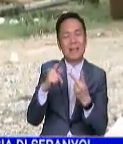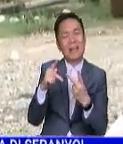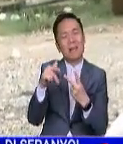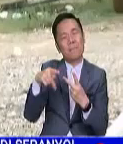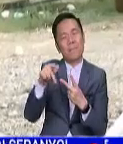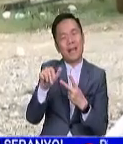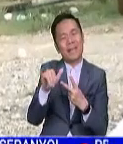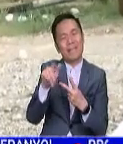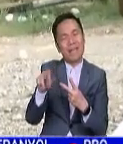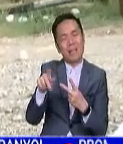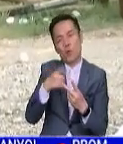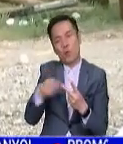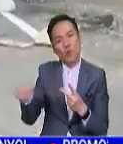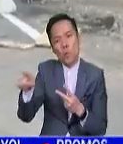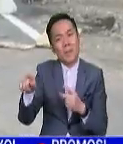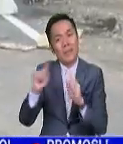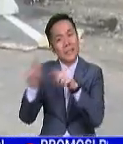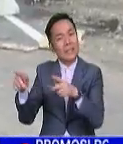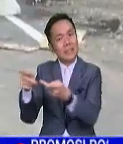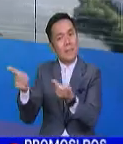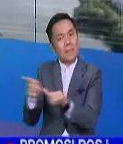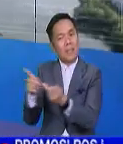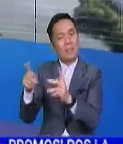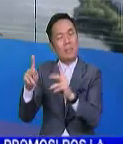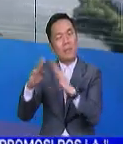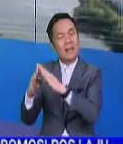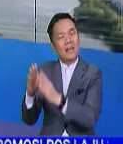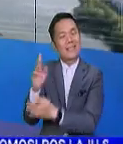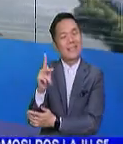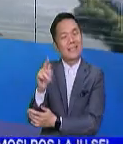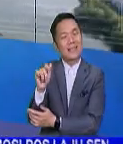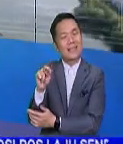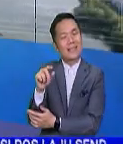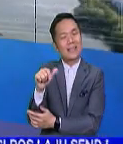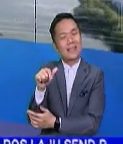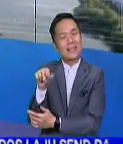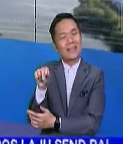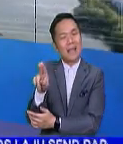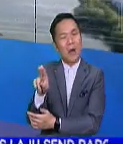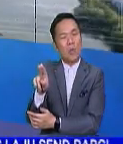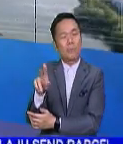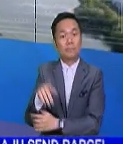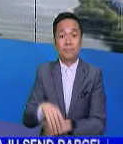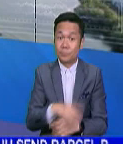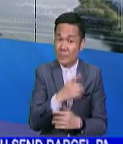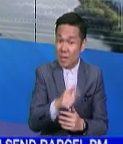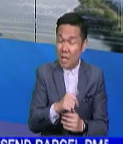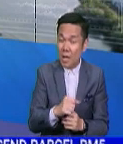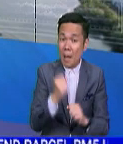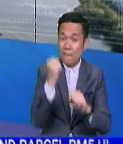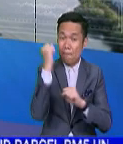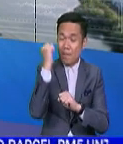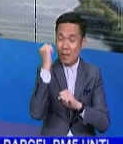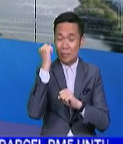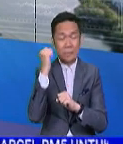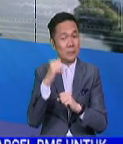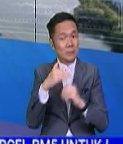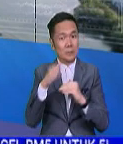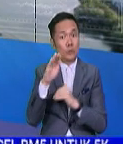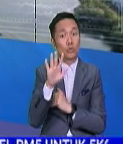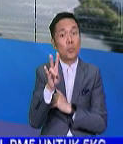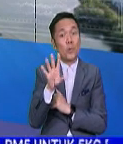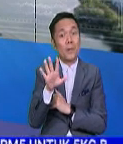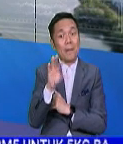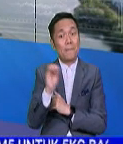untuk kepekaan keningau Aduh pasti penumpang pengangkutan awam yang dinaikkan kepada